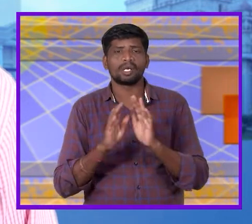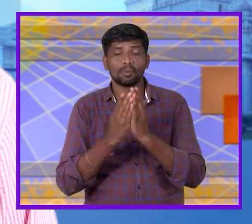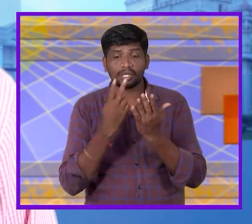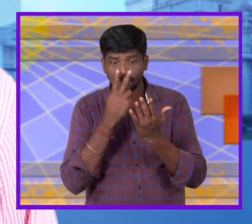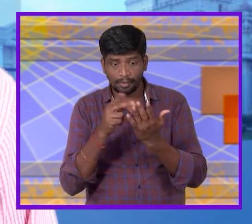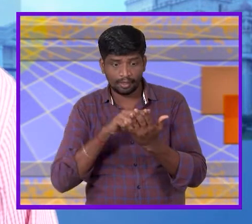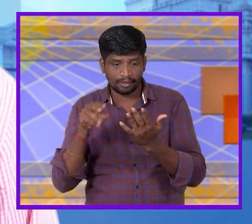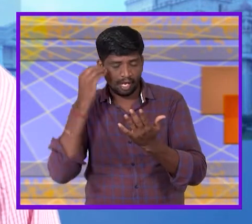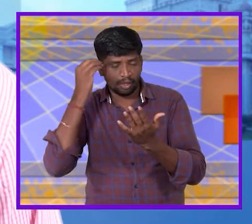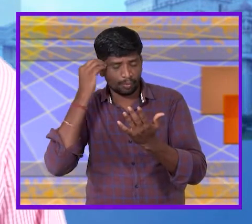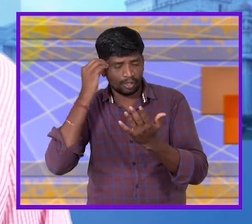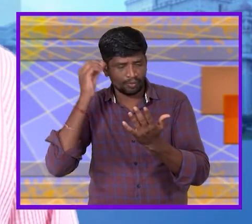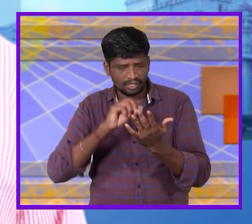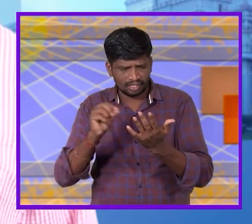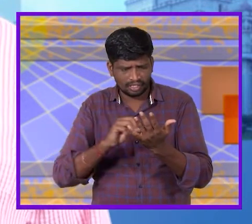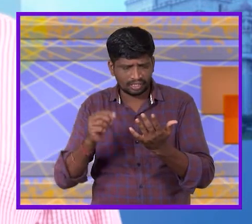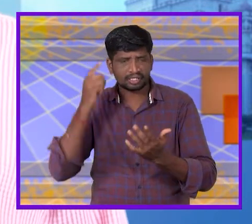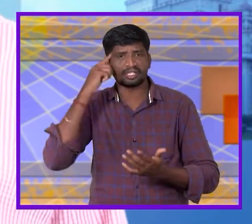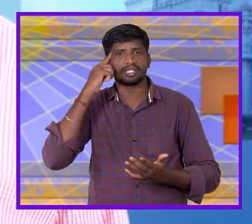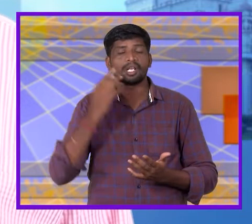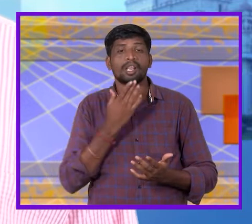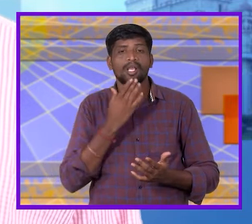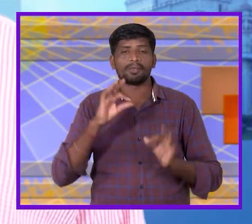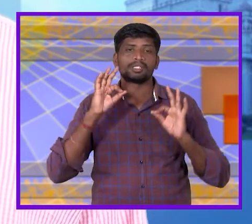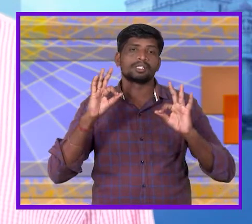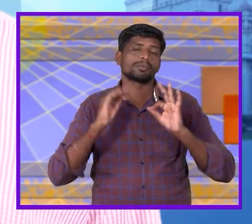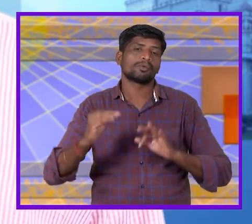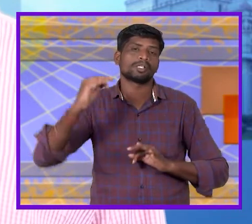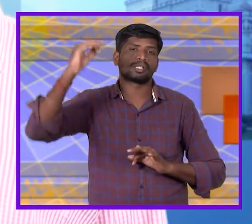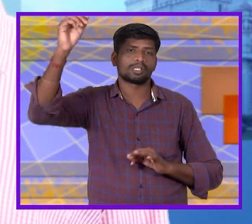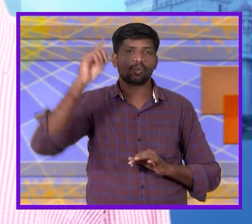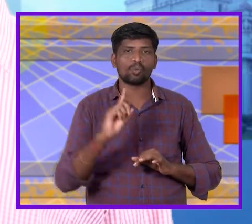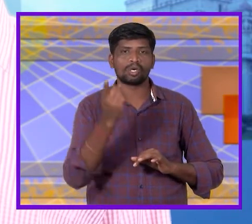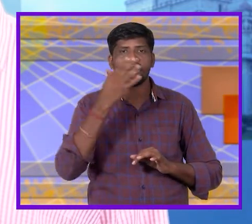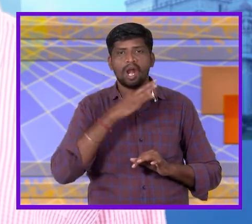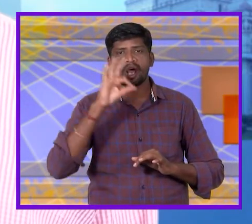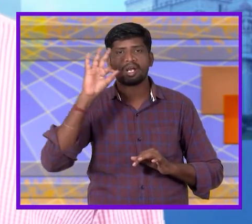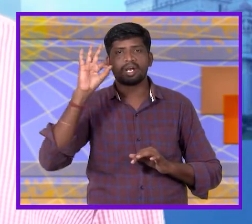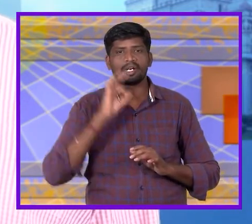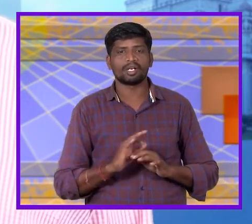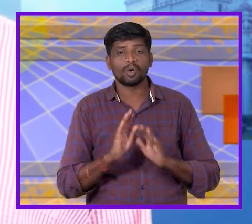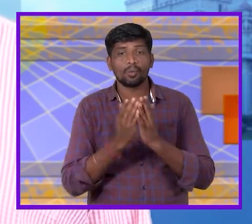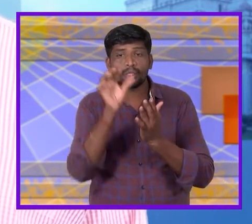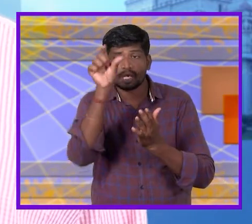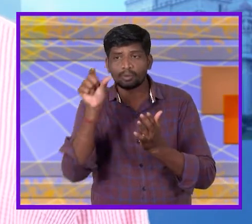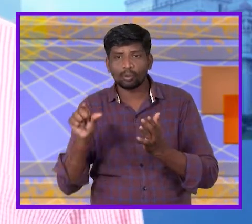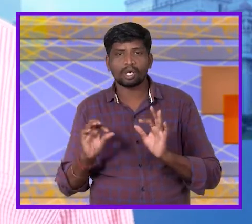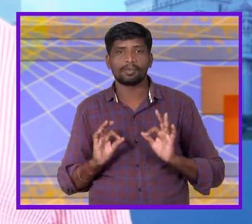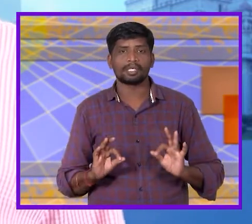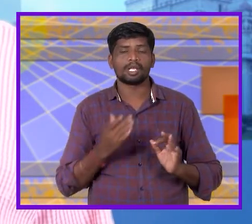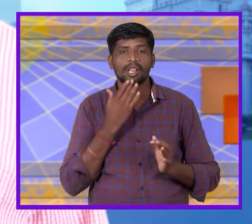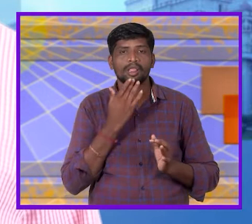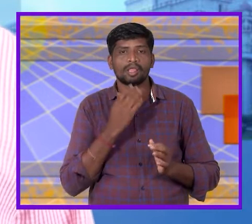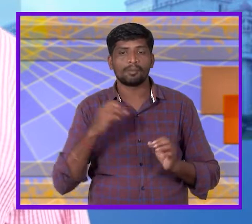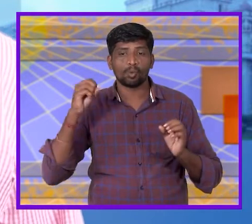கன்னிமாரா நூலகத்திலே இருக்கிறது. இது தமிழுக்கு பெருமை சேர்க்கக்கூடிய ஒரு அற்புதமான நூலகமாக இருப்பதால் தமிழ்